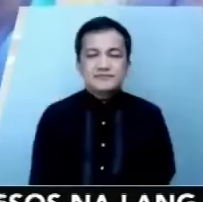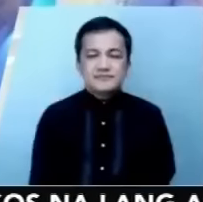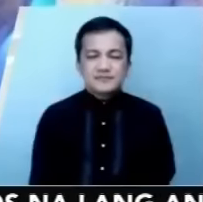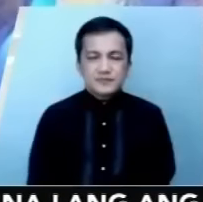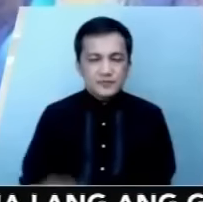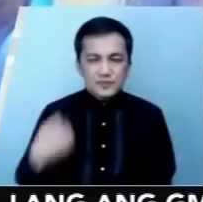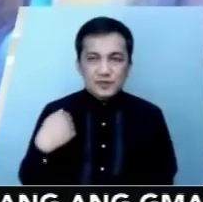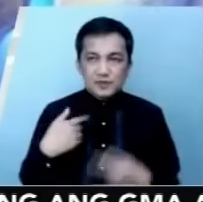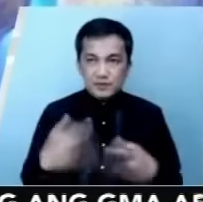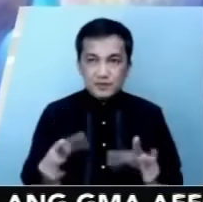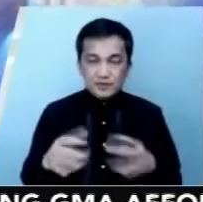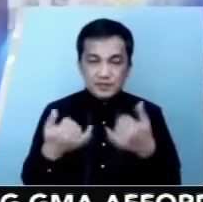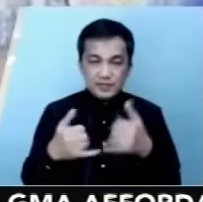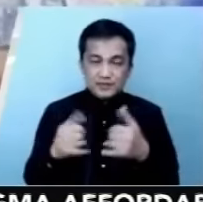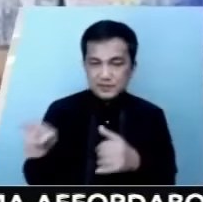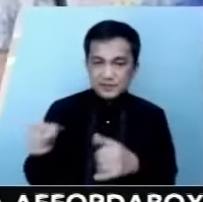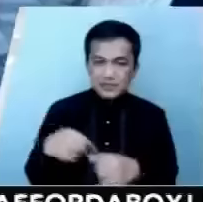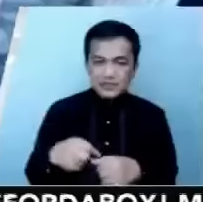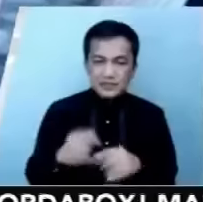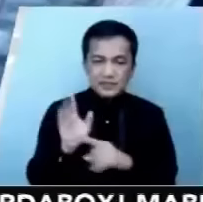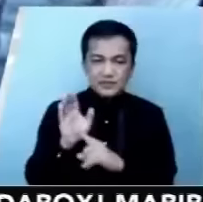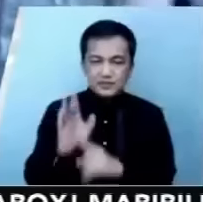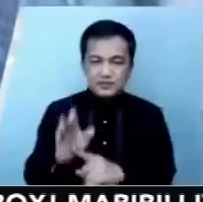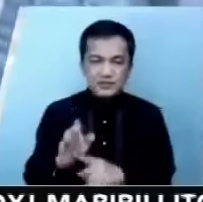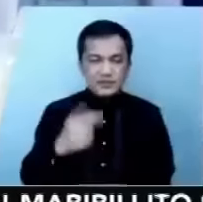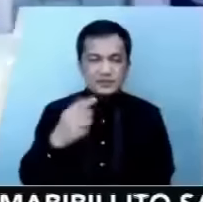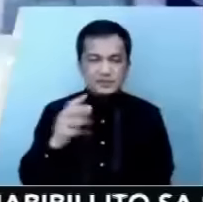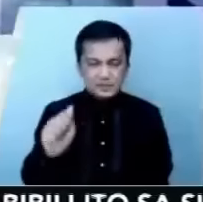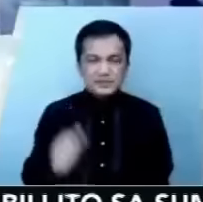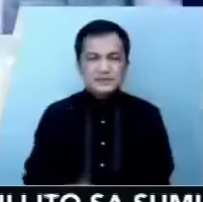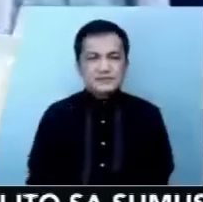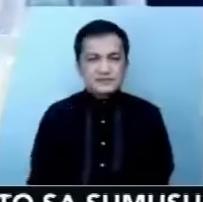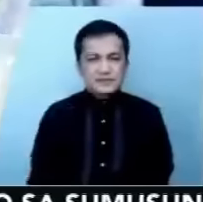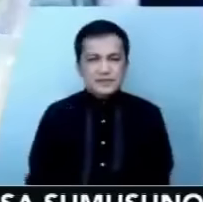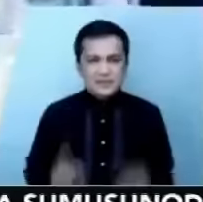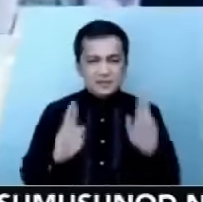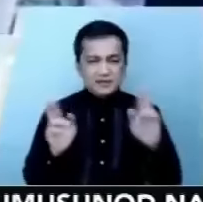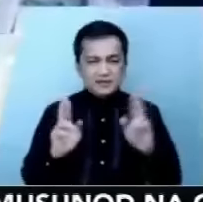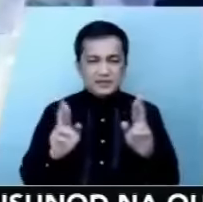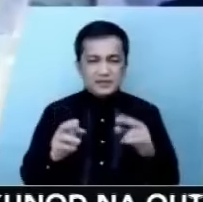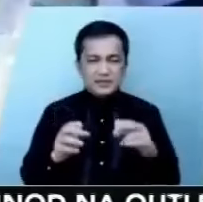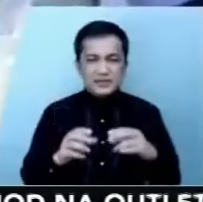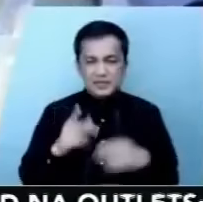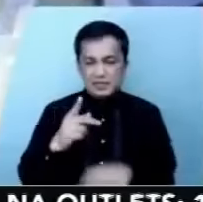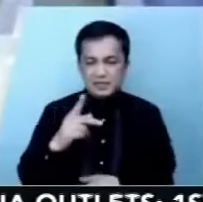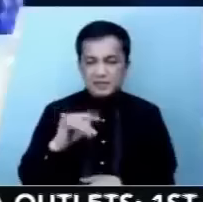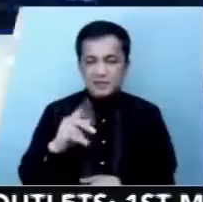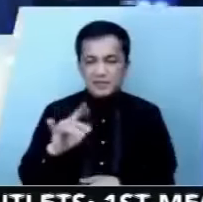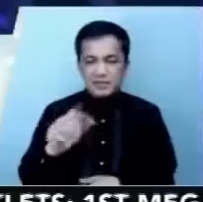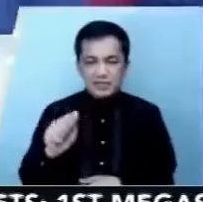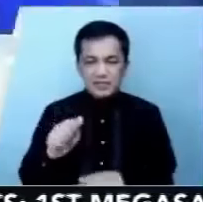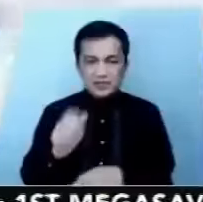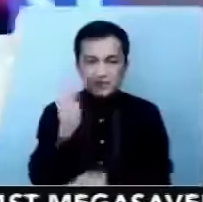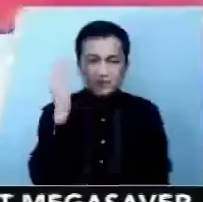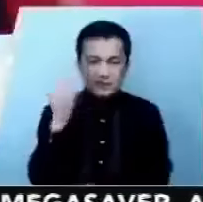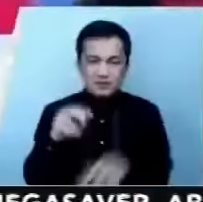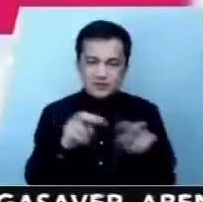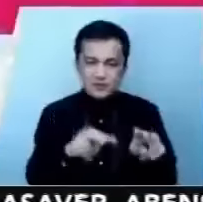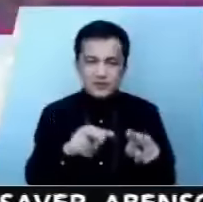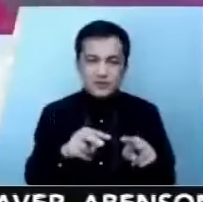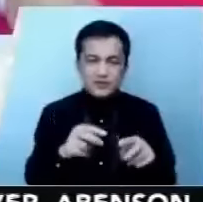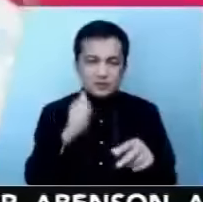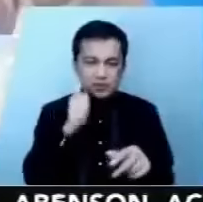Canlas Showtime na GMA angam show na mapanood bukas sa GMA 7 with